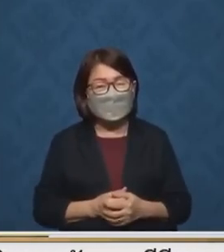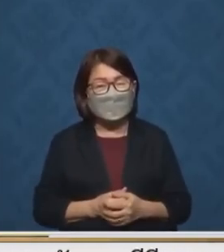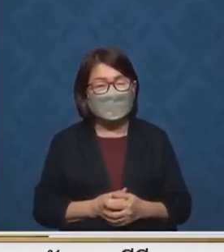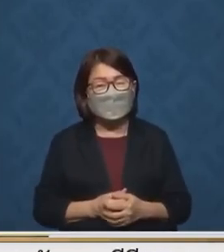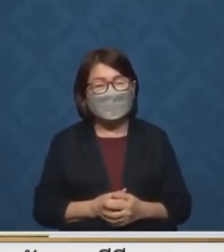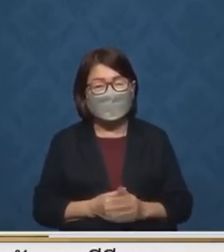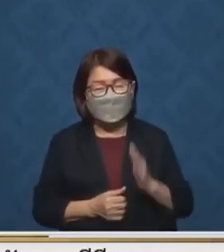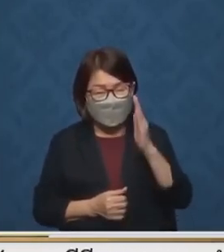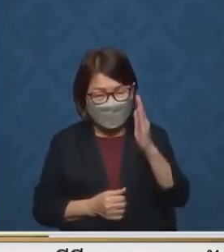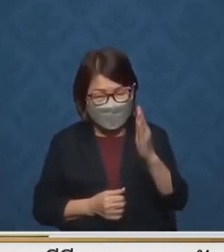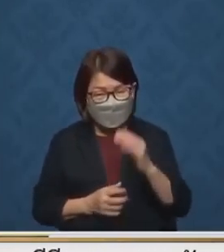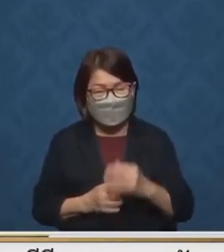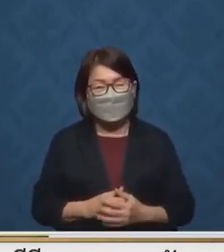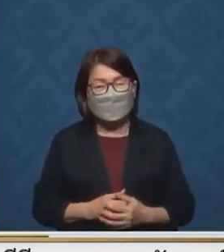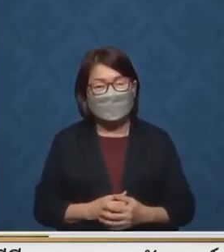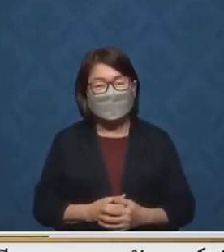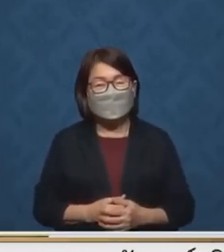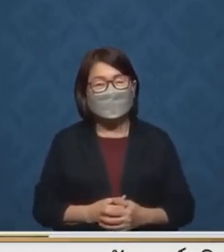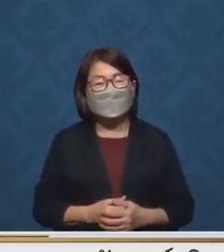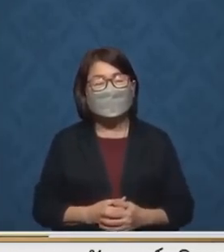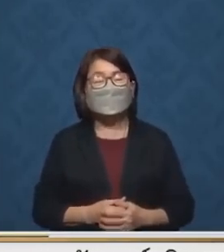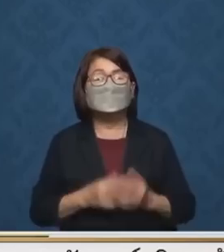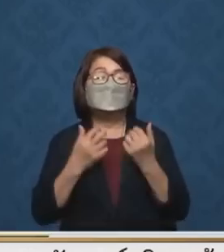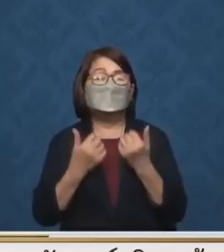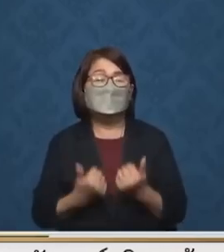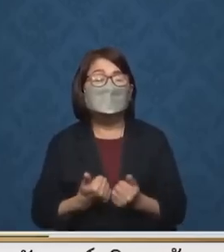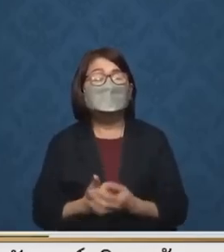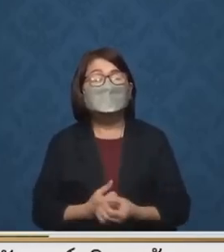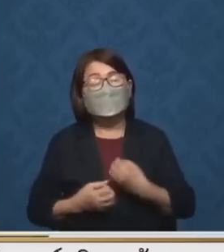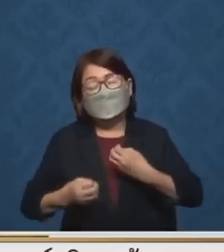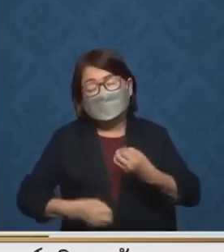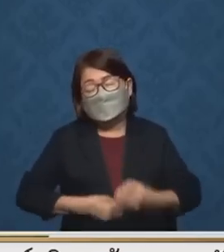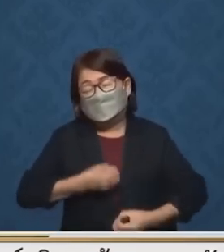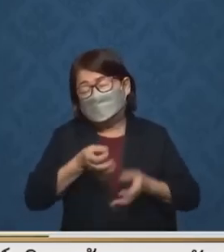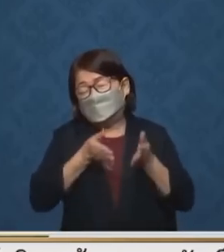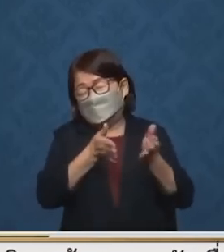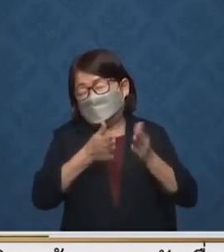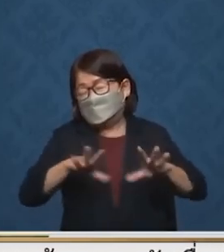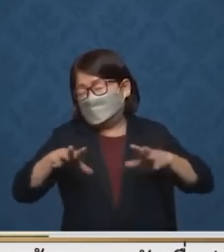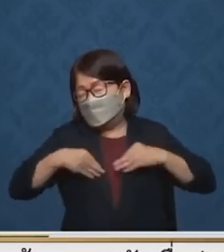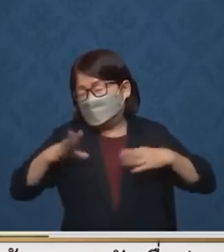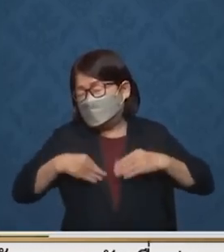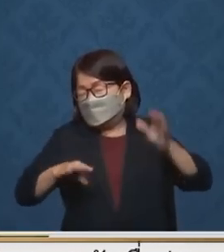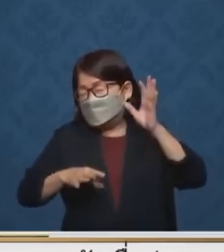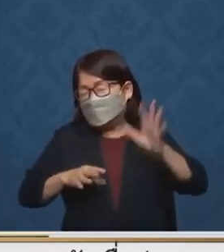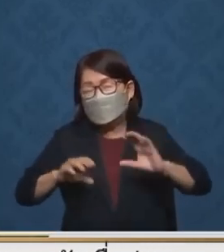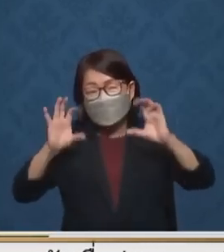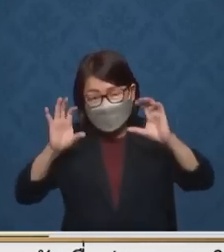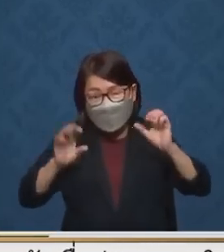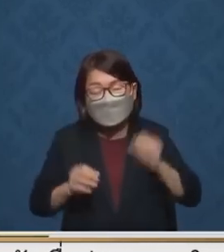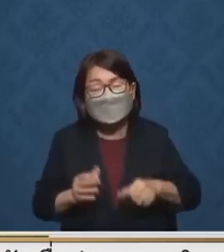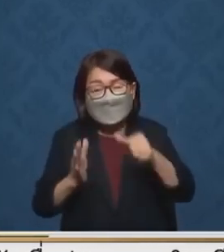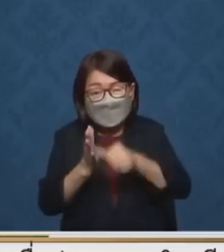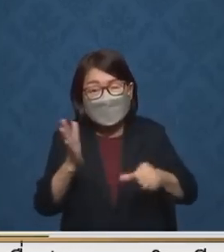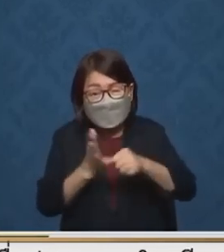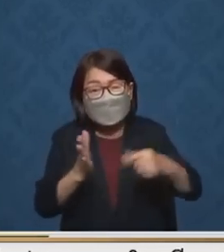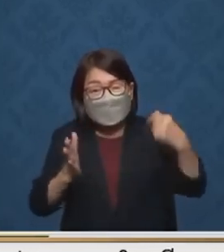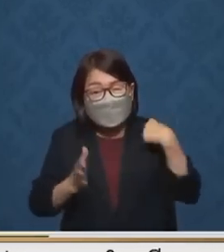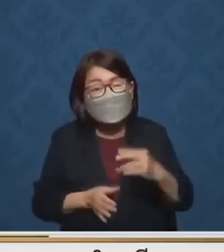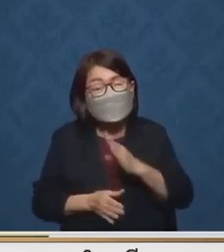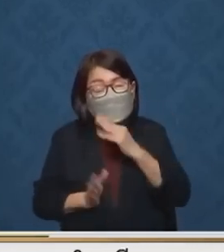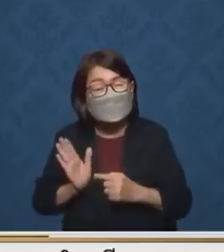ต่ไปกธรรทานรอบนี้เขาบอกการอภิปลายไม่ไว้วางใจครั้งไหนมีใบเสร็ทํใหรฐบาลร่วงก pussy